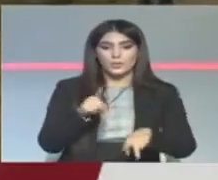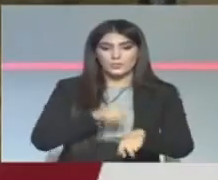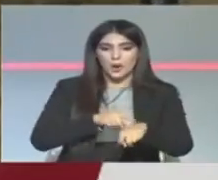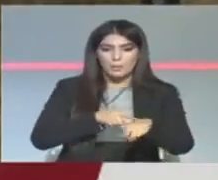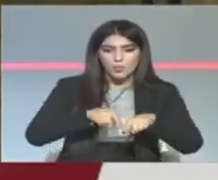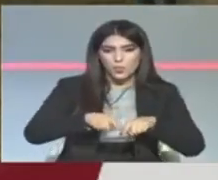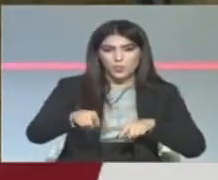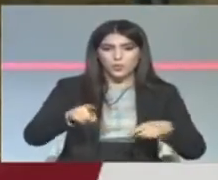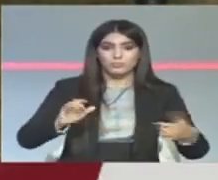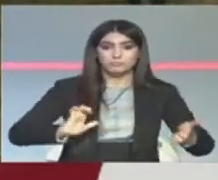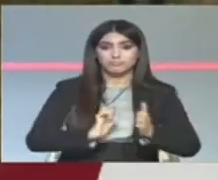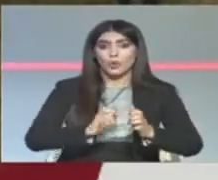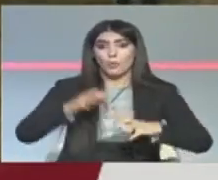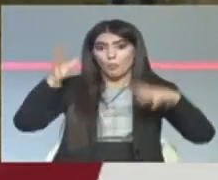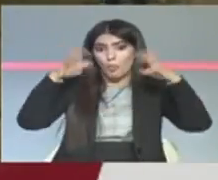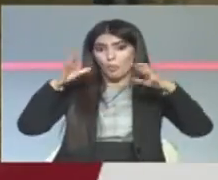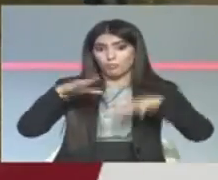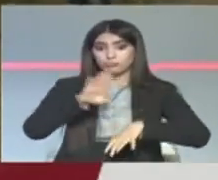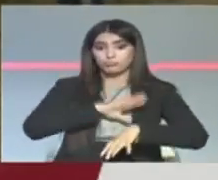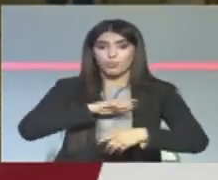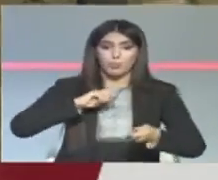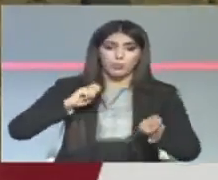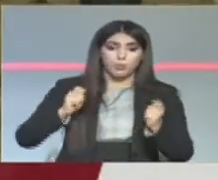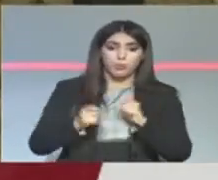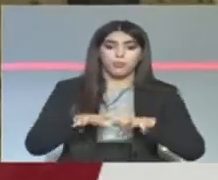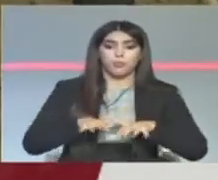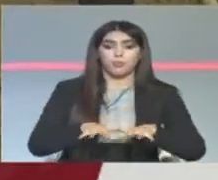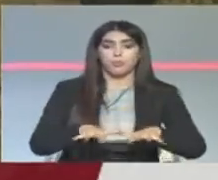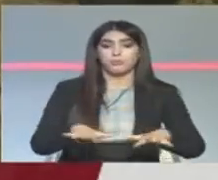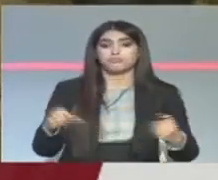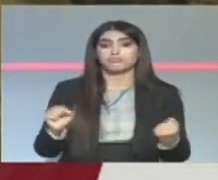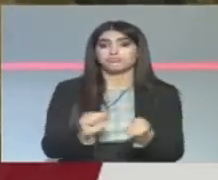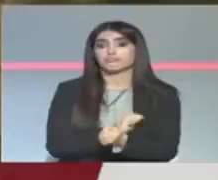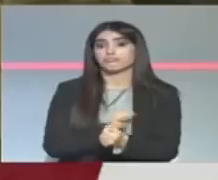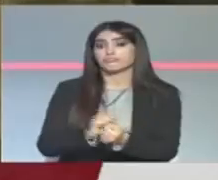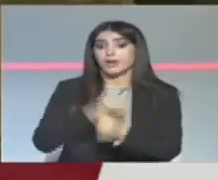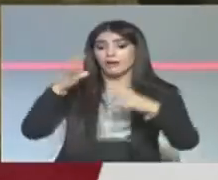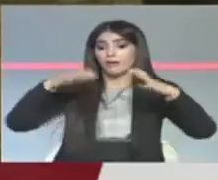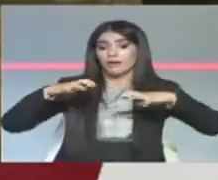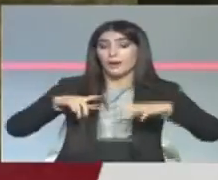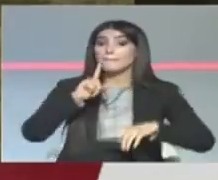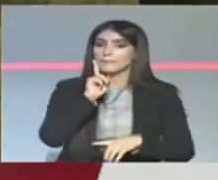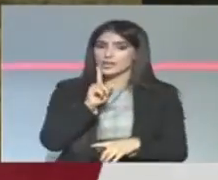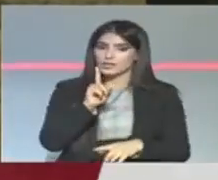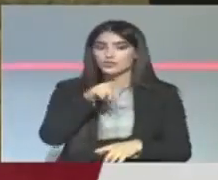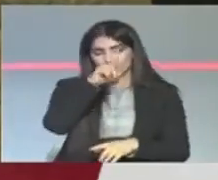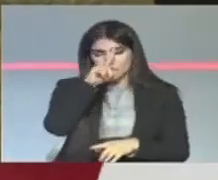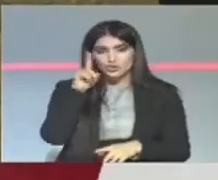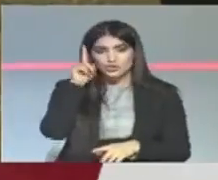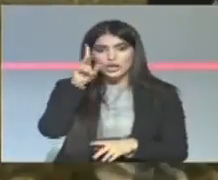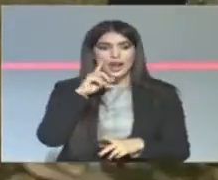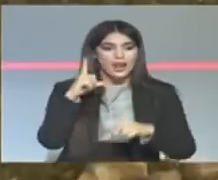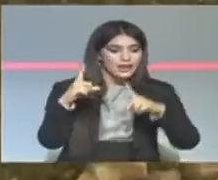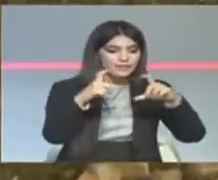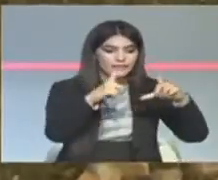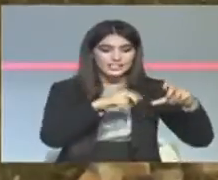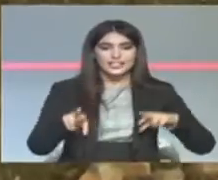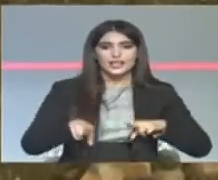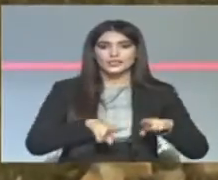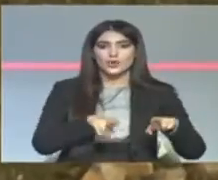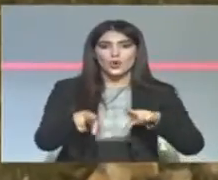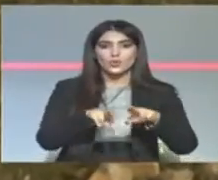قبل ان تاتي امتار الشتاء وتجربه مسلكهم البدائي لكن حتما ستصل صوره هذا المسلك